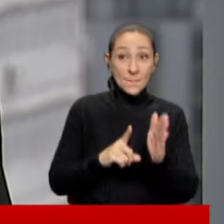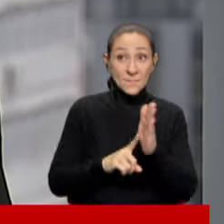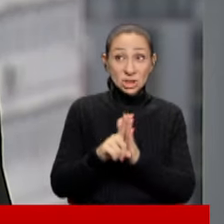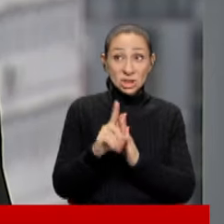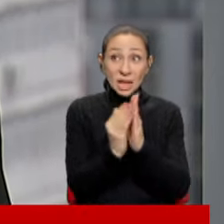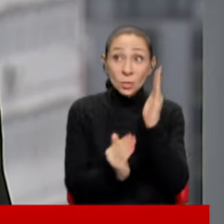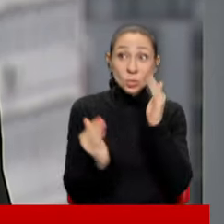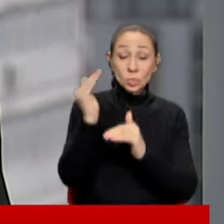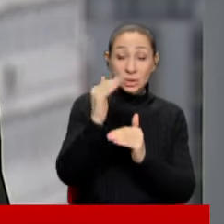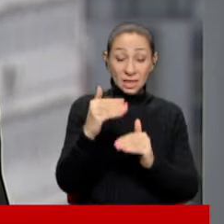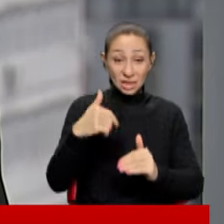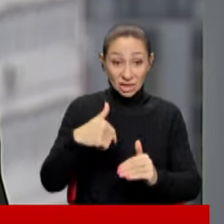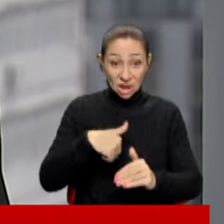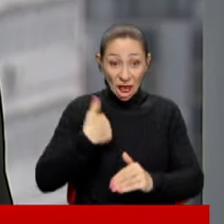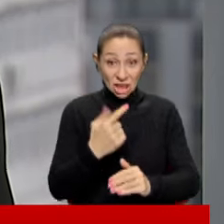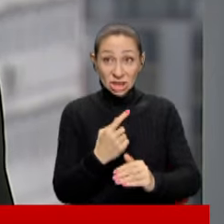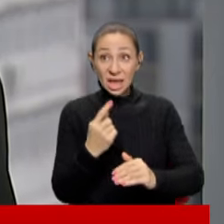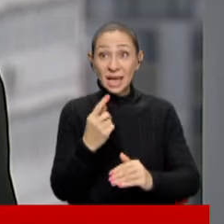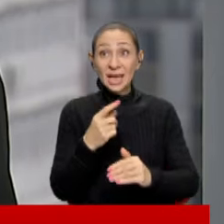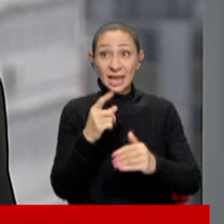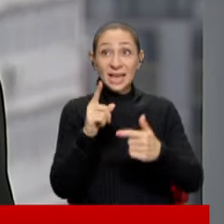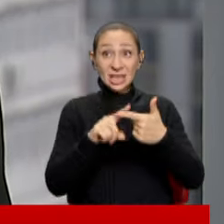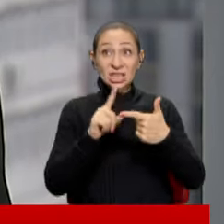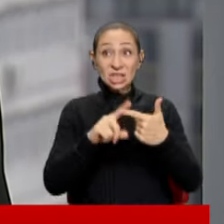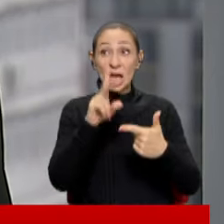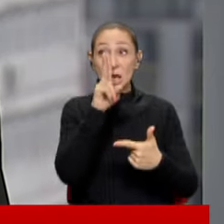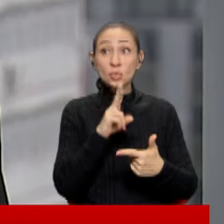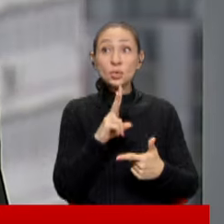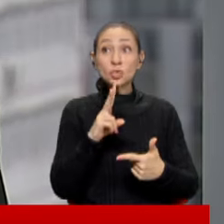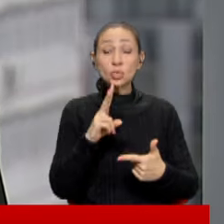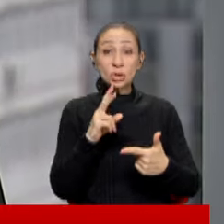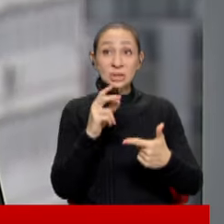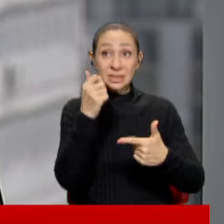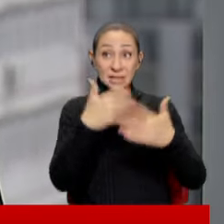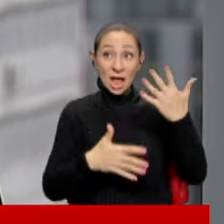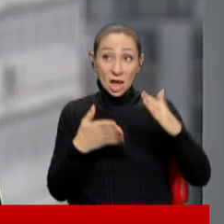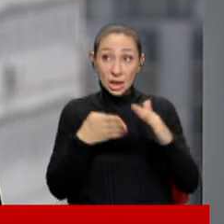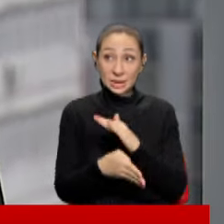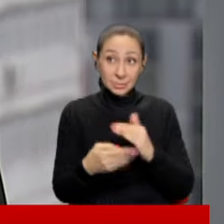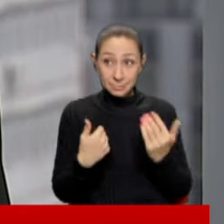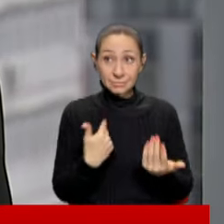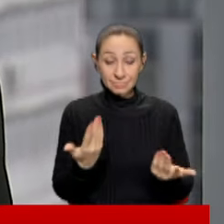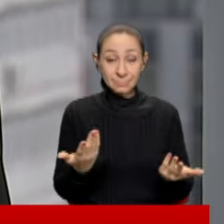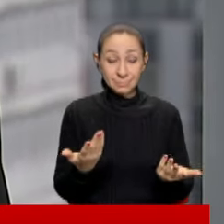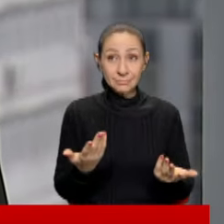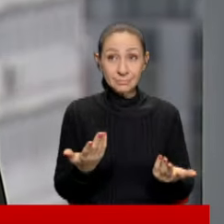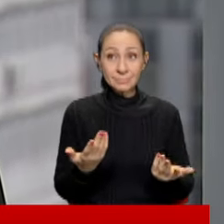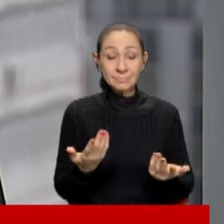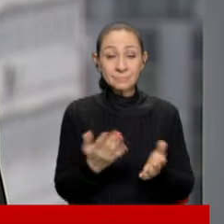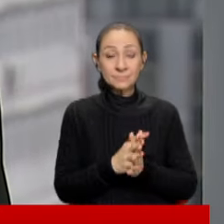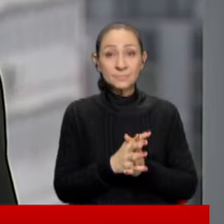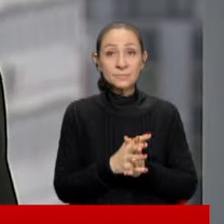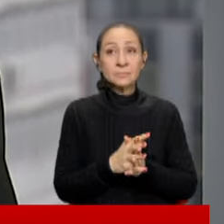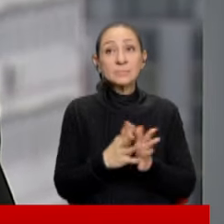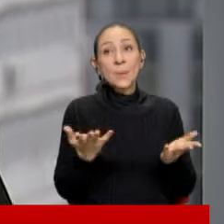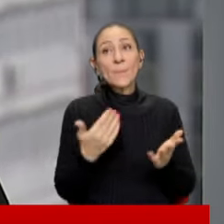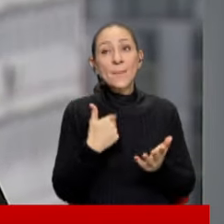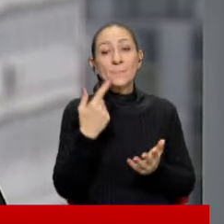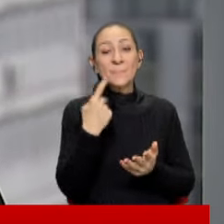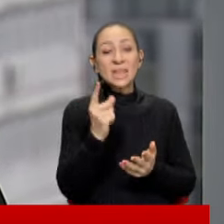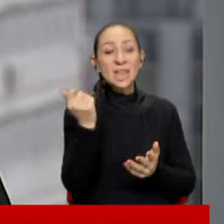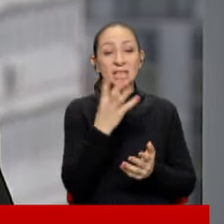da ötesinde yani dereceye varacak ikincisinde, kadar başarılı. Evet, daha da, ikincisinde özellikle daha da üst sıralardaydım. Tabii ben